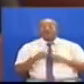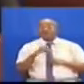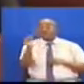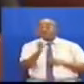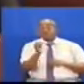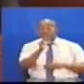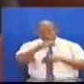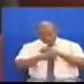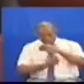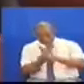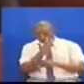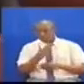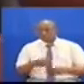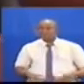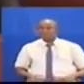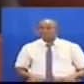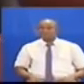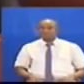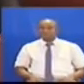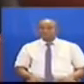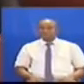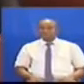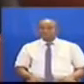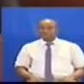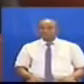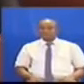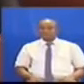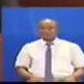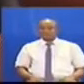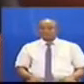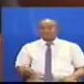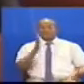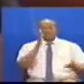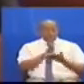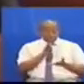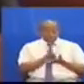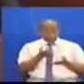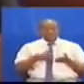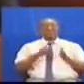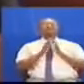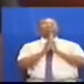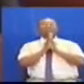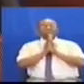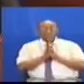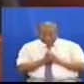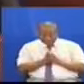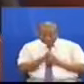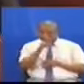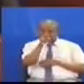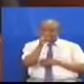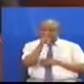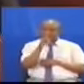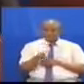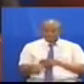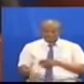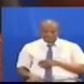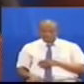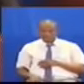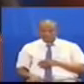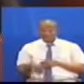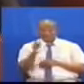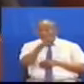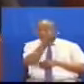Pokelewa kona zote za nchi yetu. Kwa kweli tunakushukuru sana sana. Hata waliokuwa hawajui kufukiza nini,